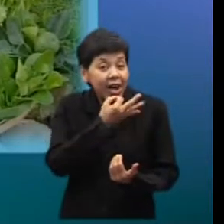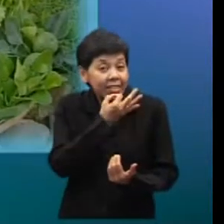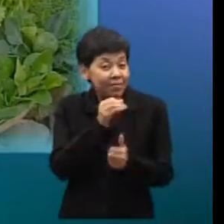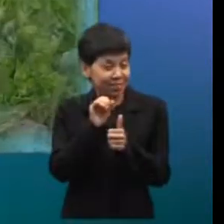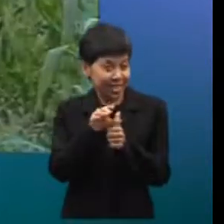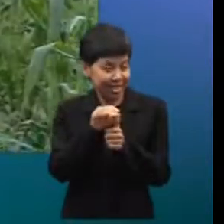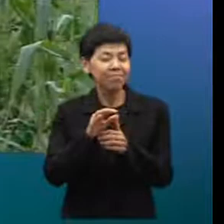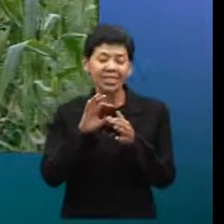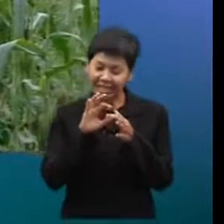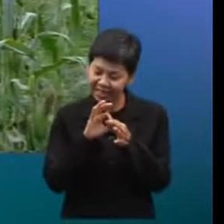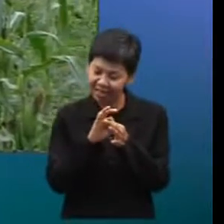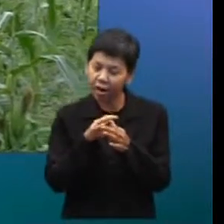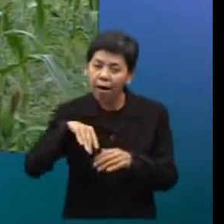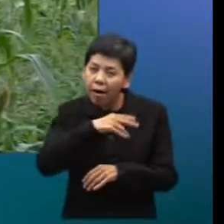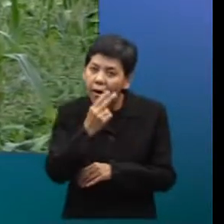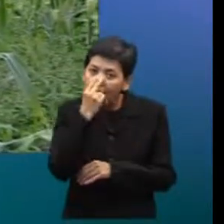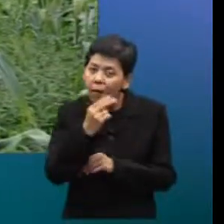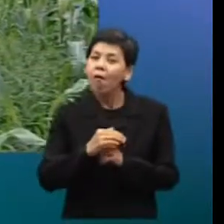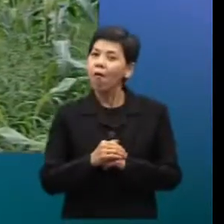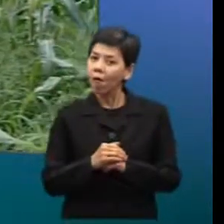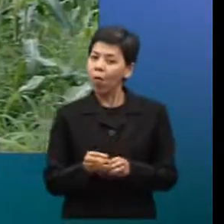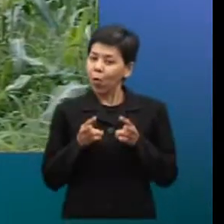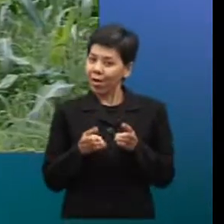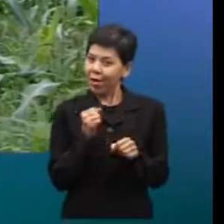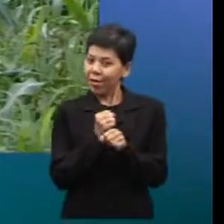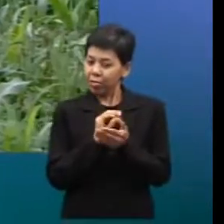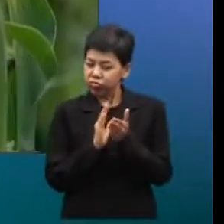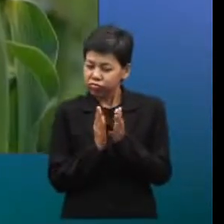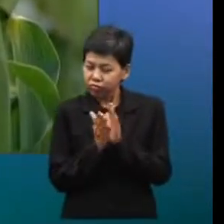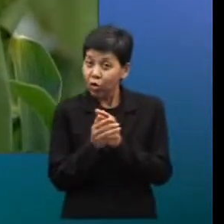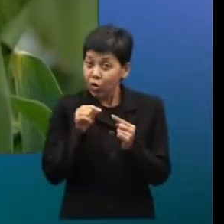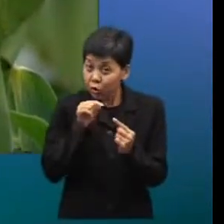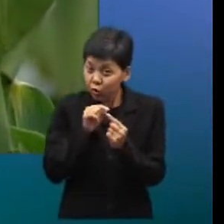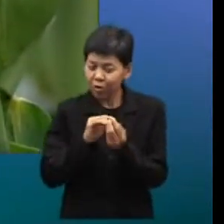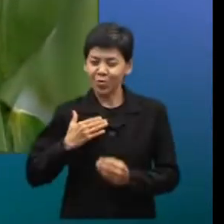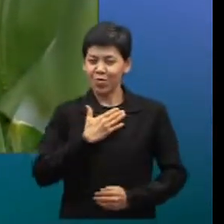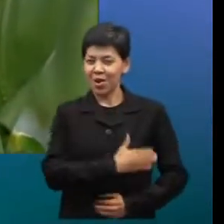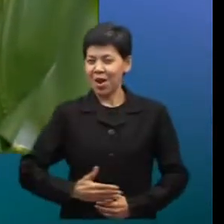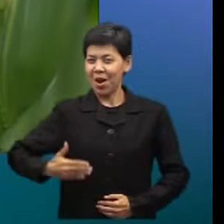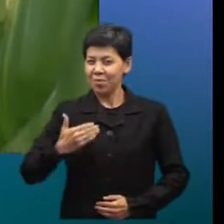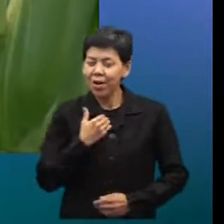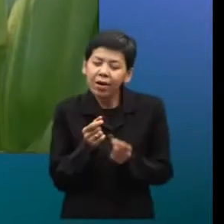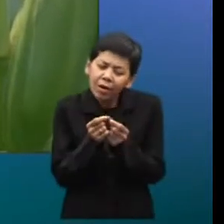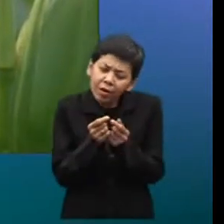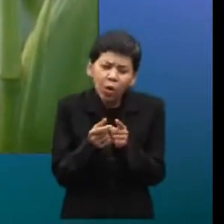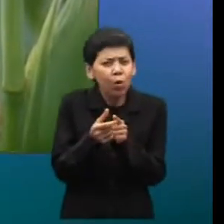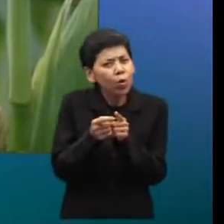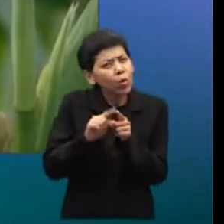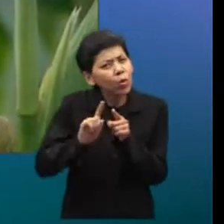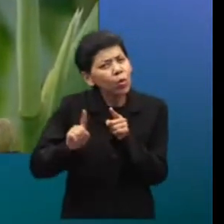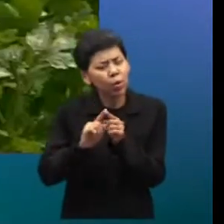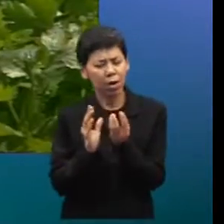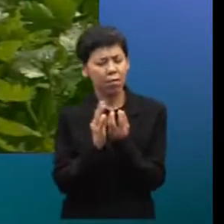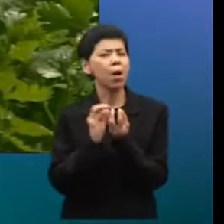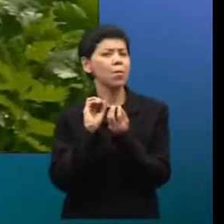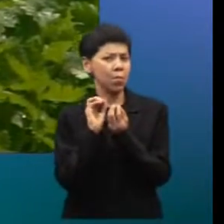อาชีพก็เลยจะพาท่านผู้ชมไปชมการแปรรูปผลิตภัณฑ์อาหารเพื่อสุขภาพพวกธัญพืชและผักผล